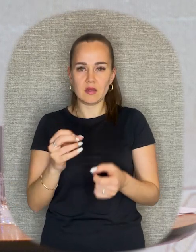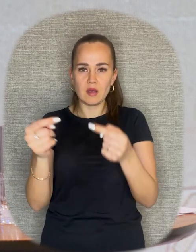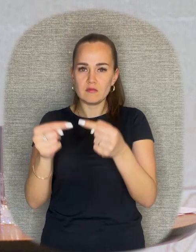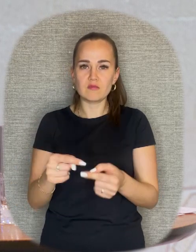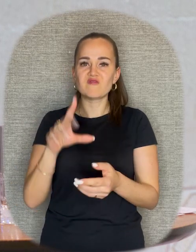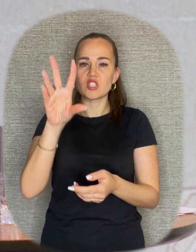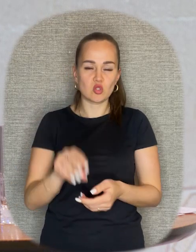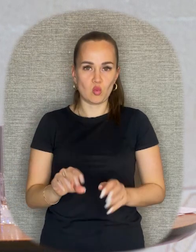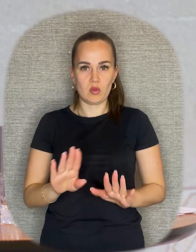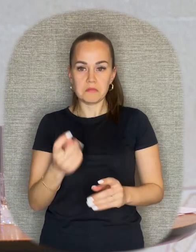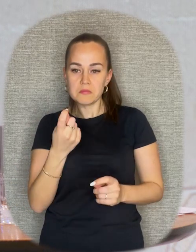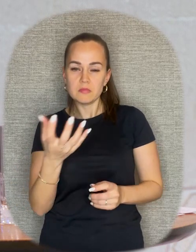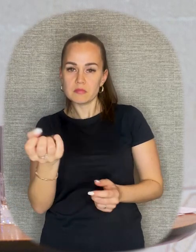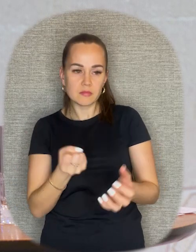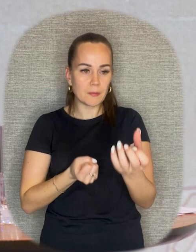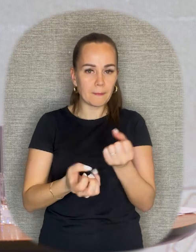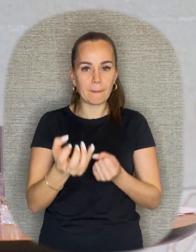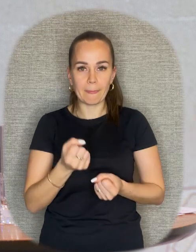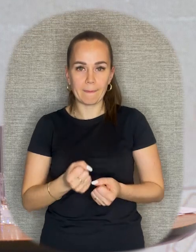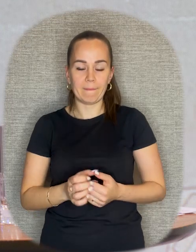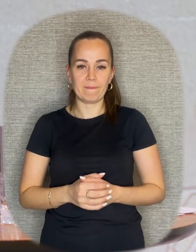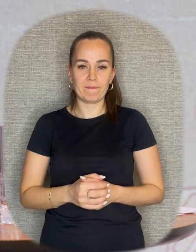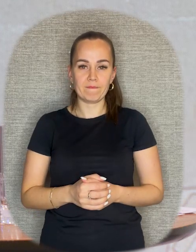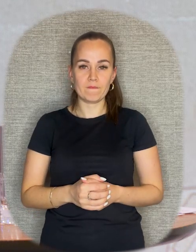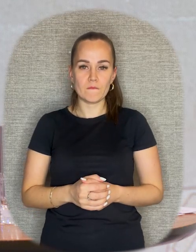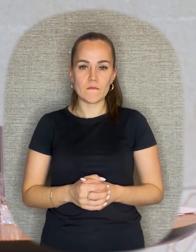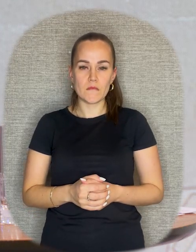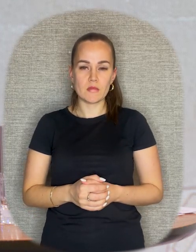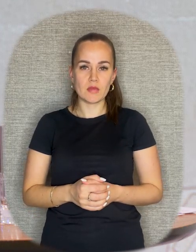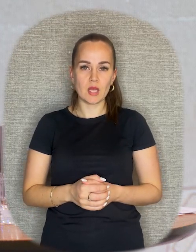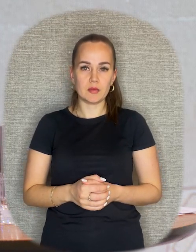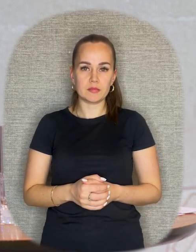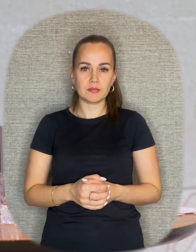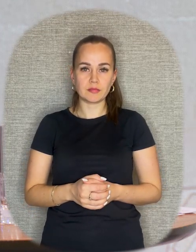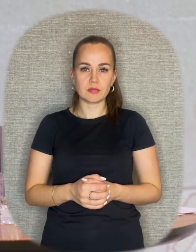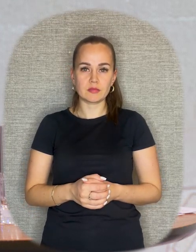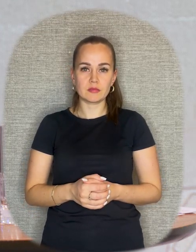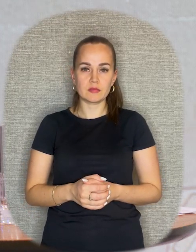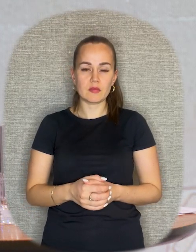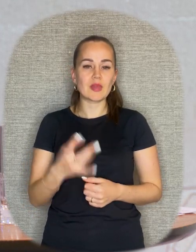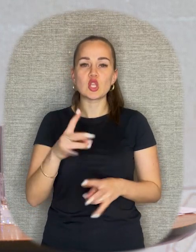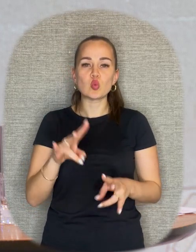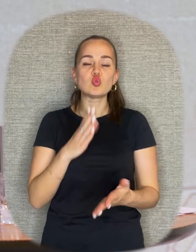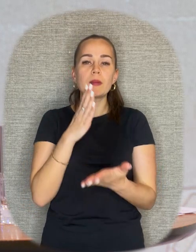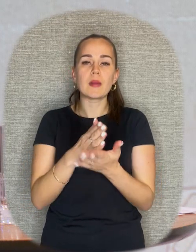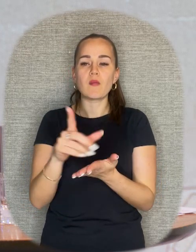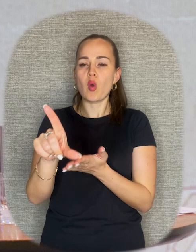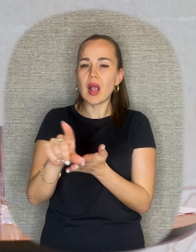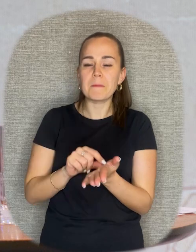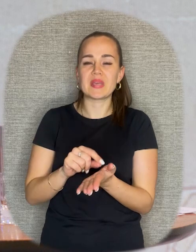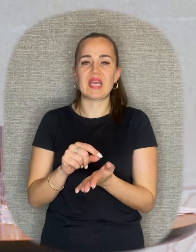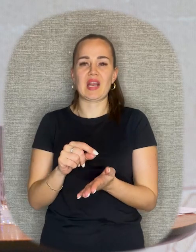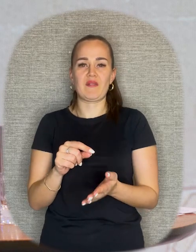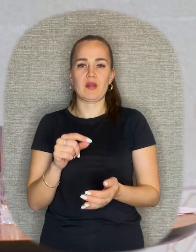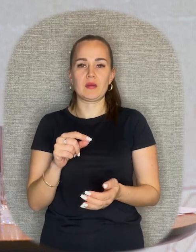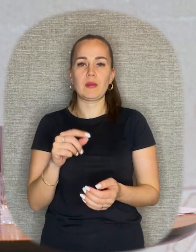а какие-то идеи могут быть какие-то крупицы могут быть использованы Пусть вот не так дословно вспомним что от чего